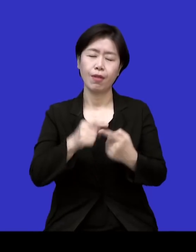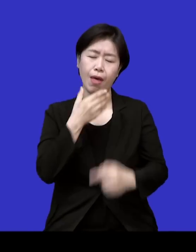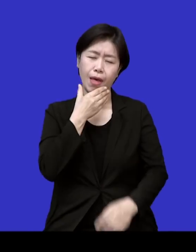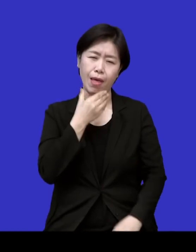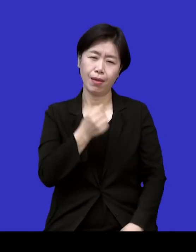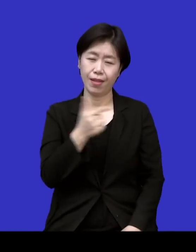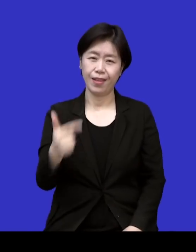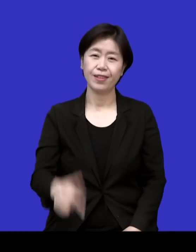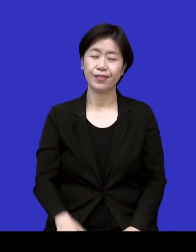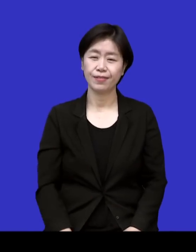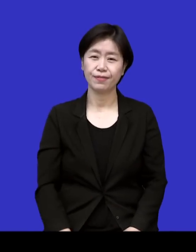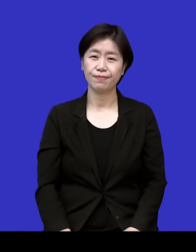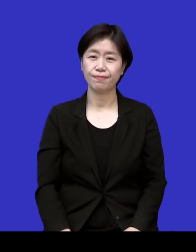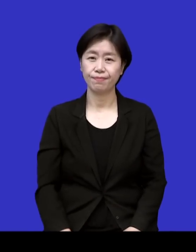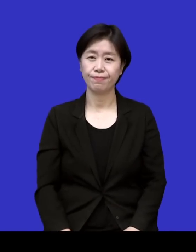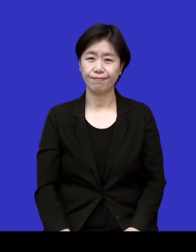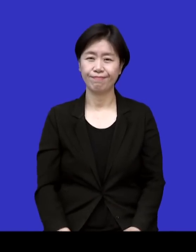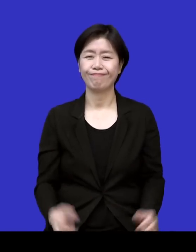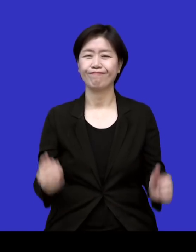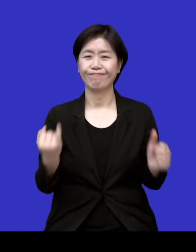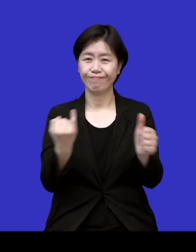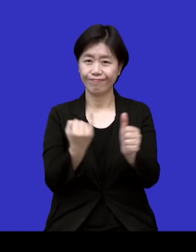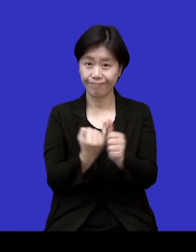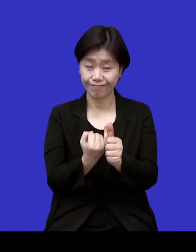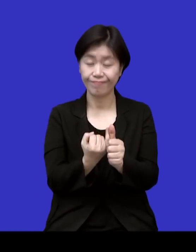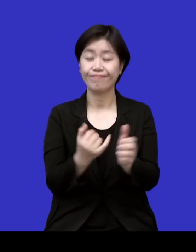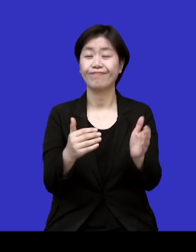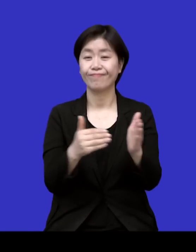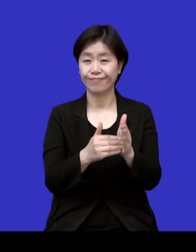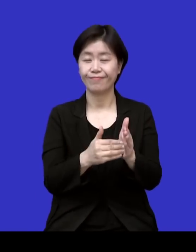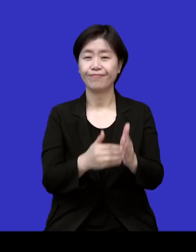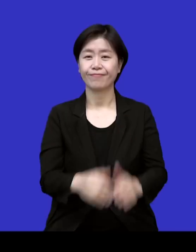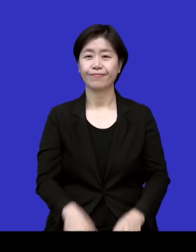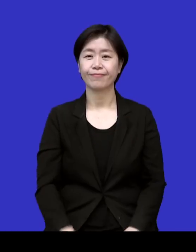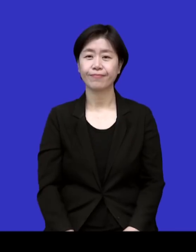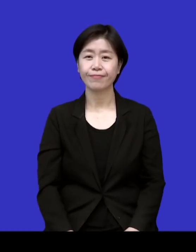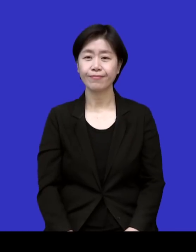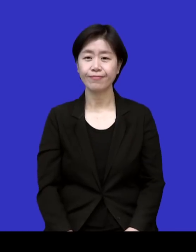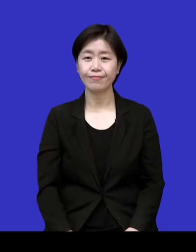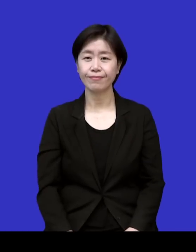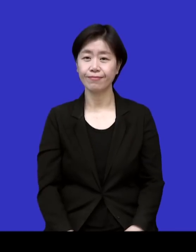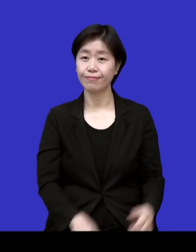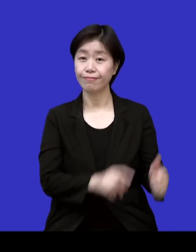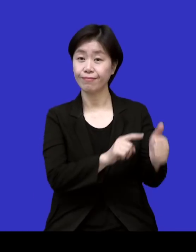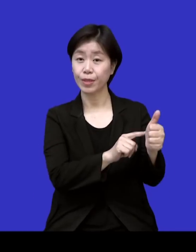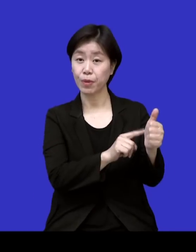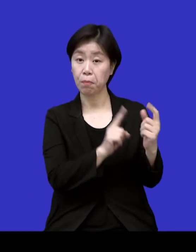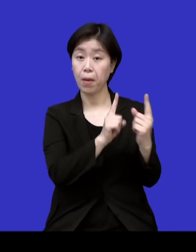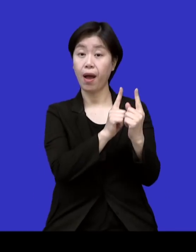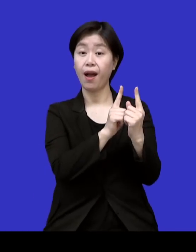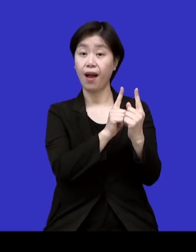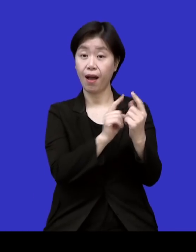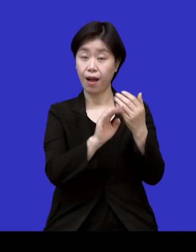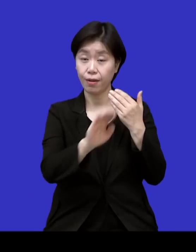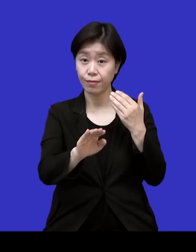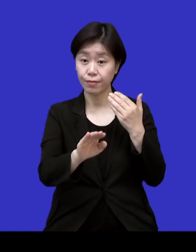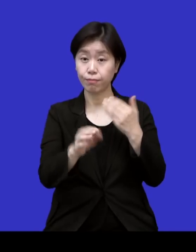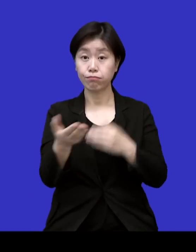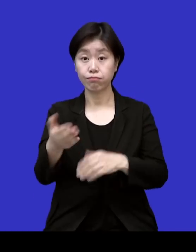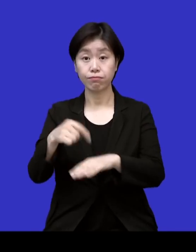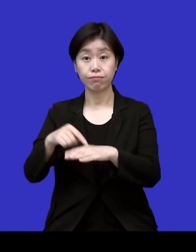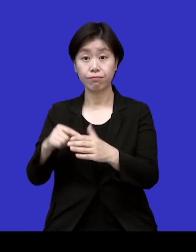감사하고 네 그렇게 해서 결혼을 하게 하고, 되셨군요. 네, 됐습니다. 남편 만나서 그래도 상처가 많이 치유가 되신